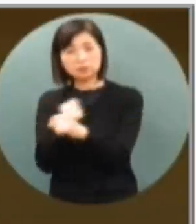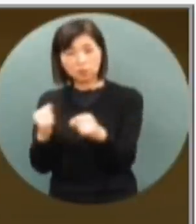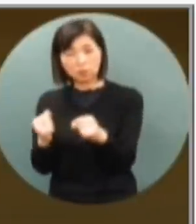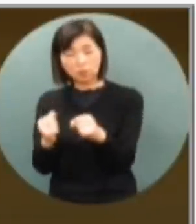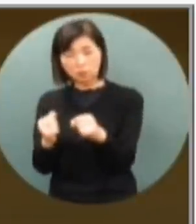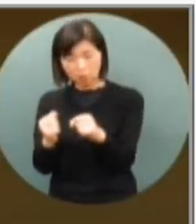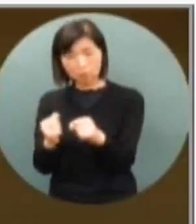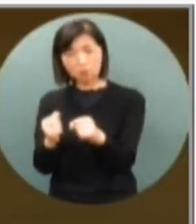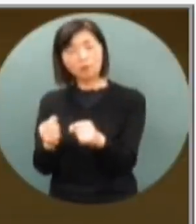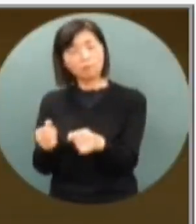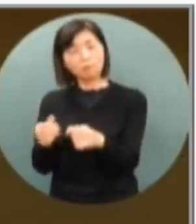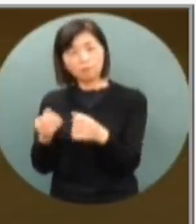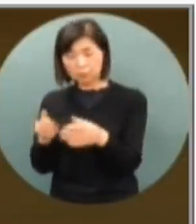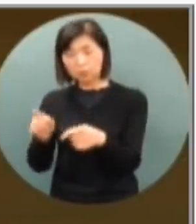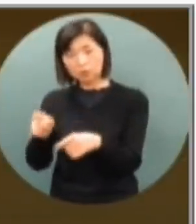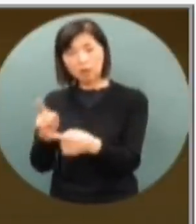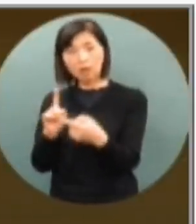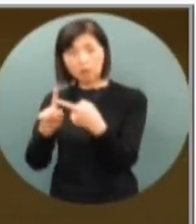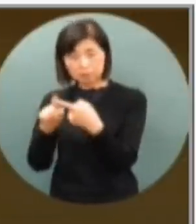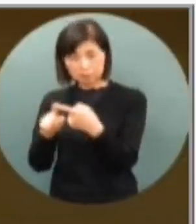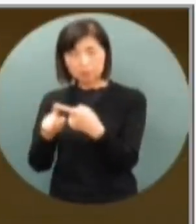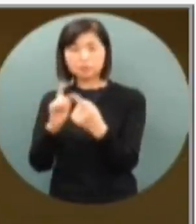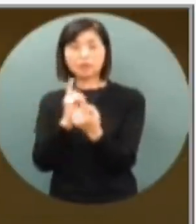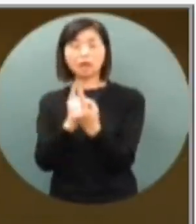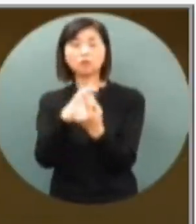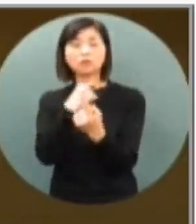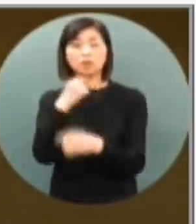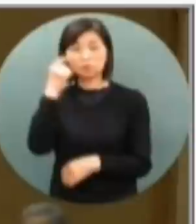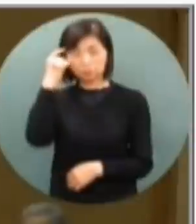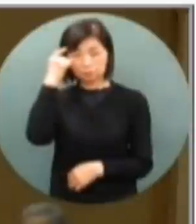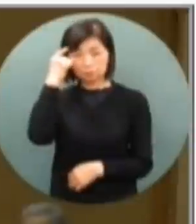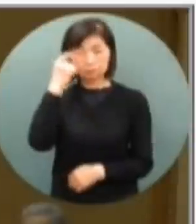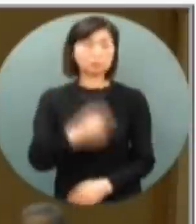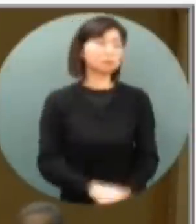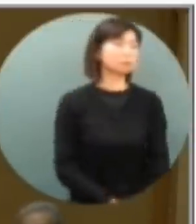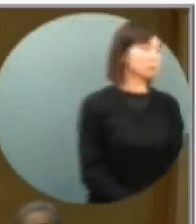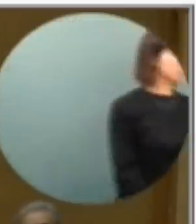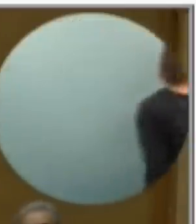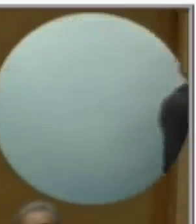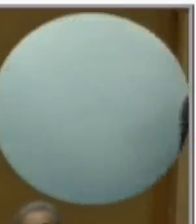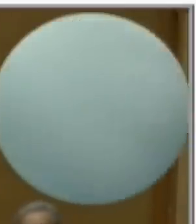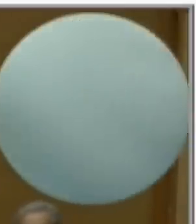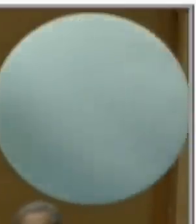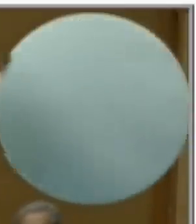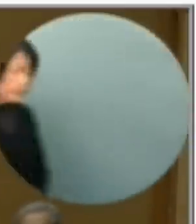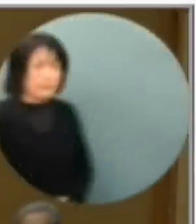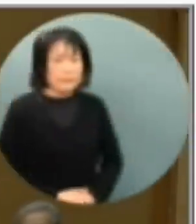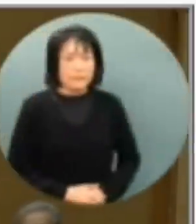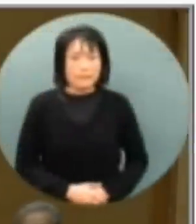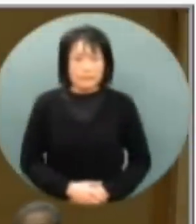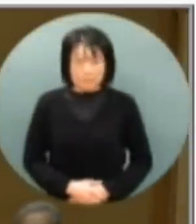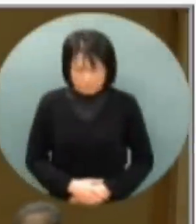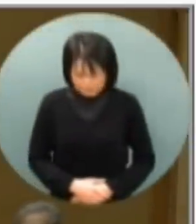と思います。以上でございます。 7番吉田議員。 はい、